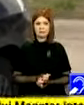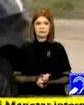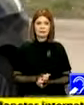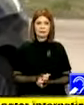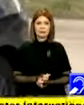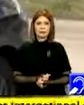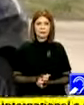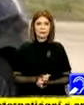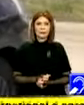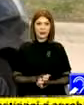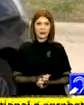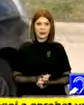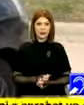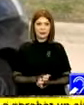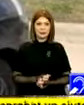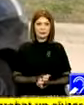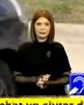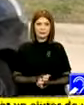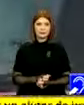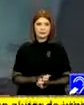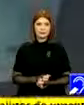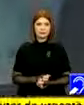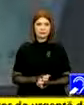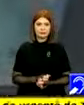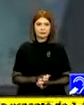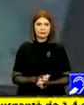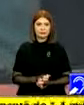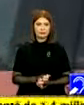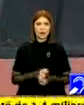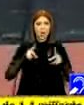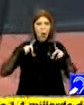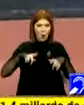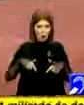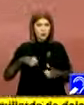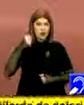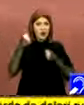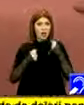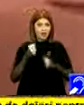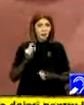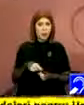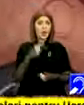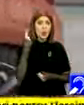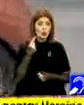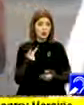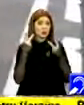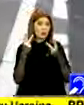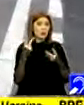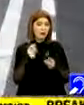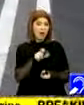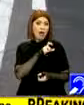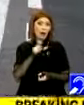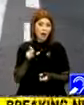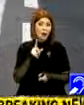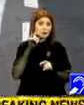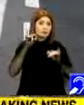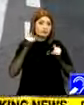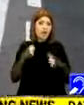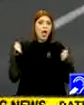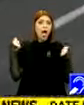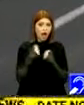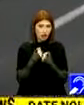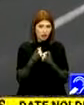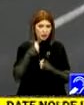1,300. Where are you going? We go to Germany. Oboseala la volan este una din principalele cauze ale producerii